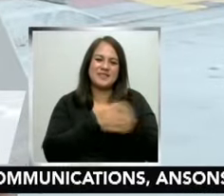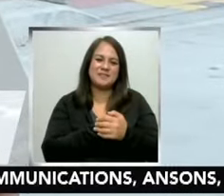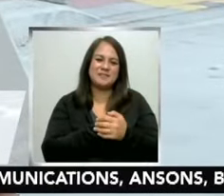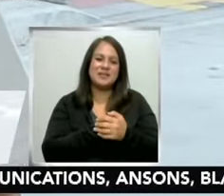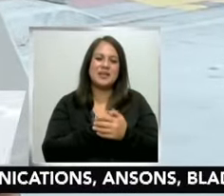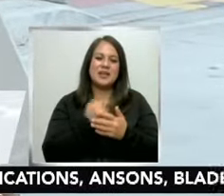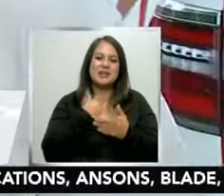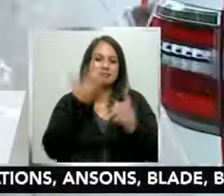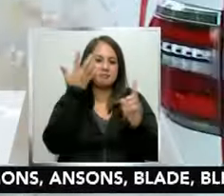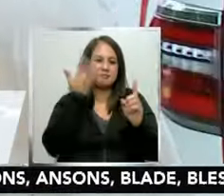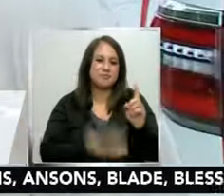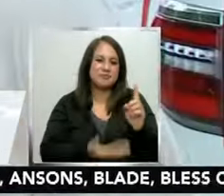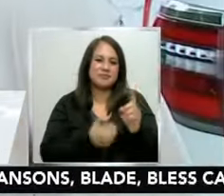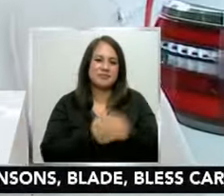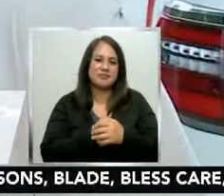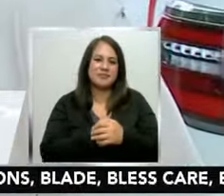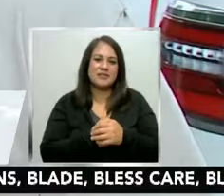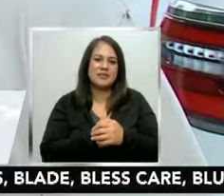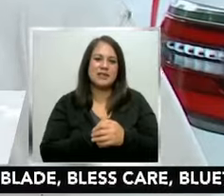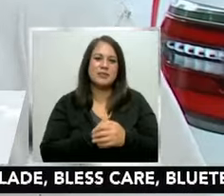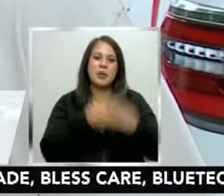Dong. Isa siyang delivery rider,